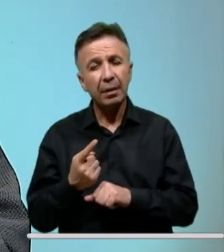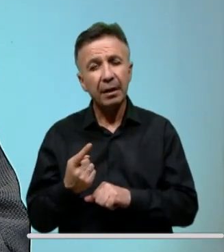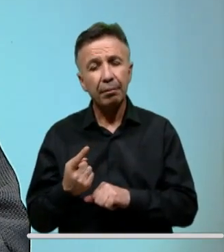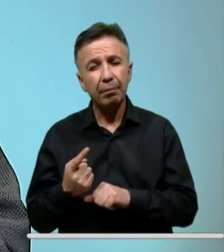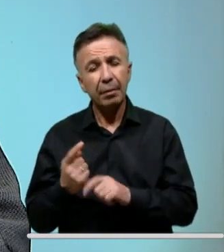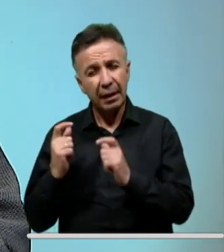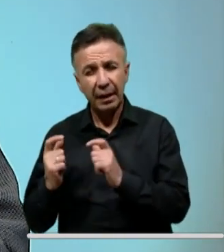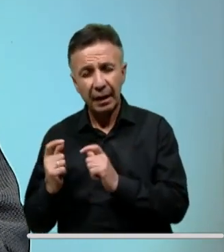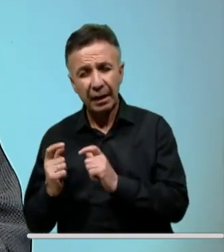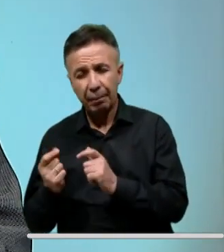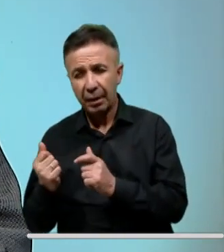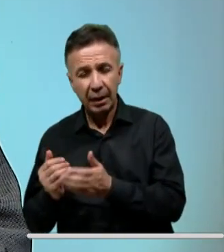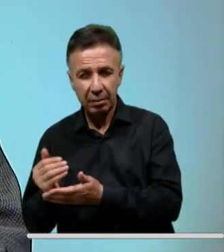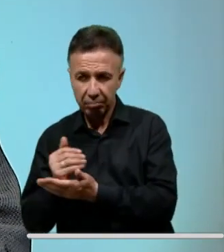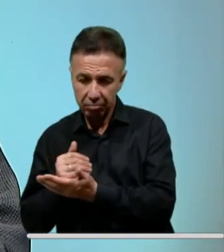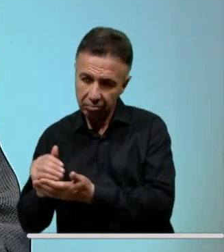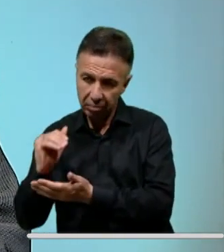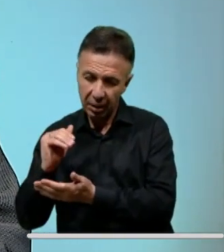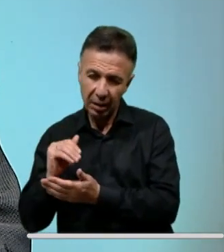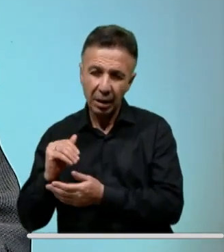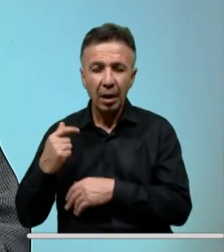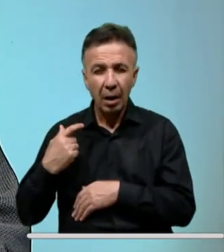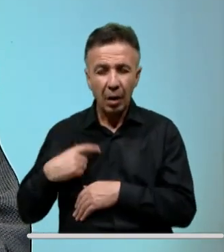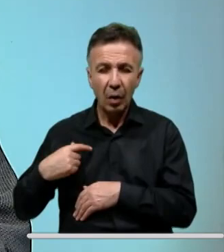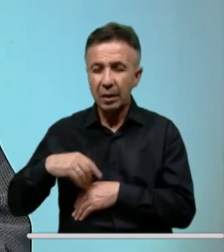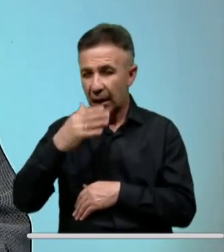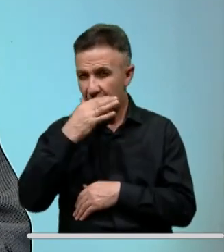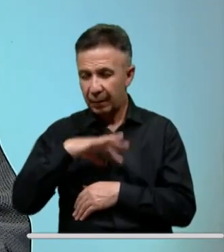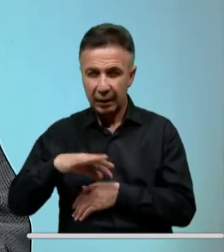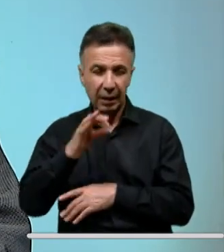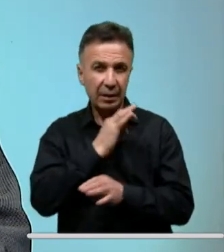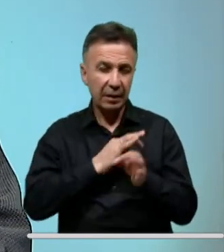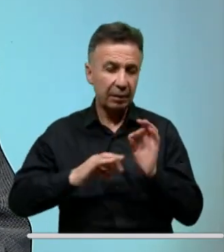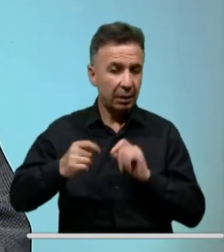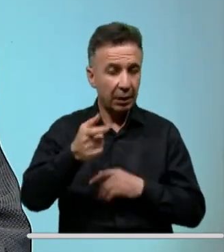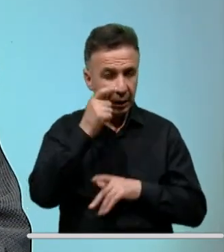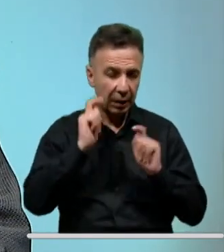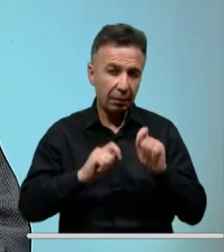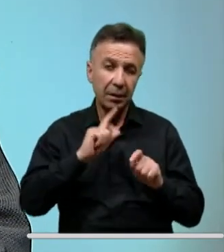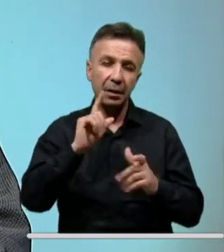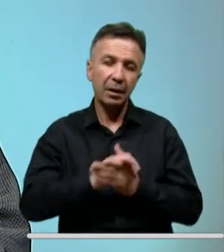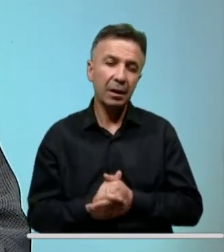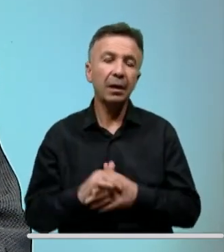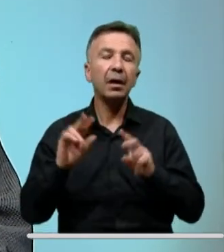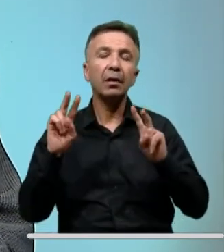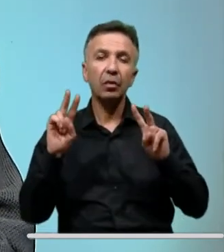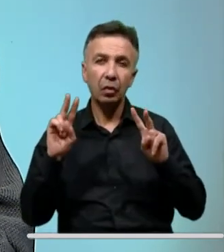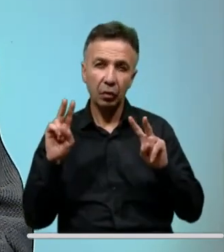paralarını değerlendirmeleridir. Bireysel emeklilik sisteminde dikkat edilmesi gereken